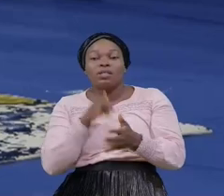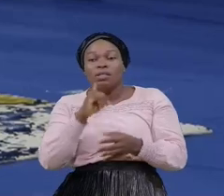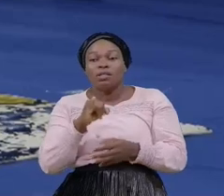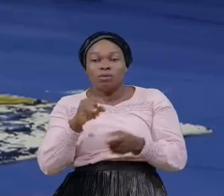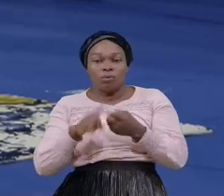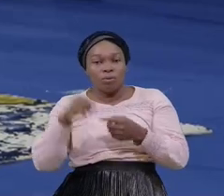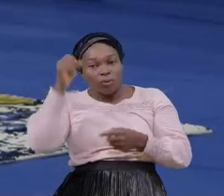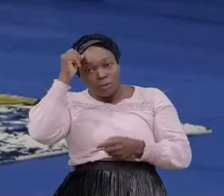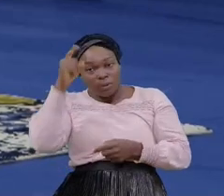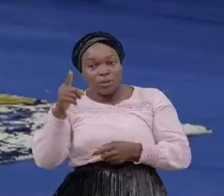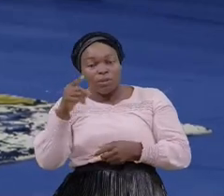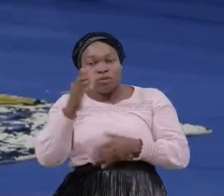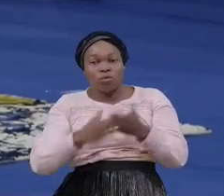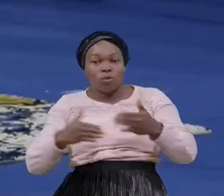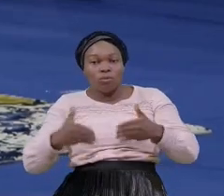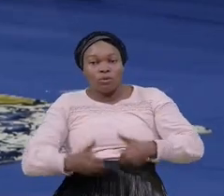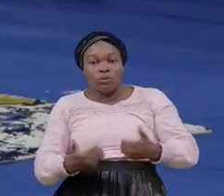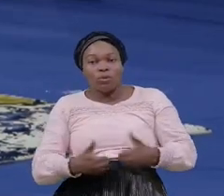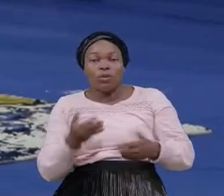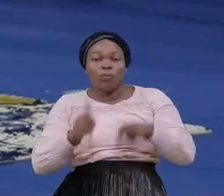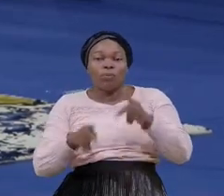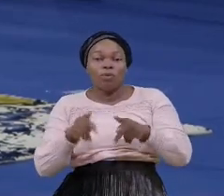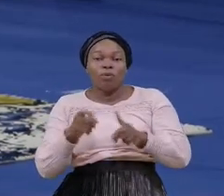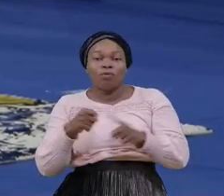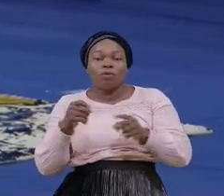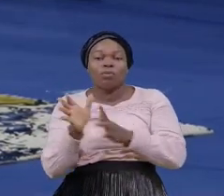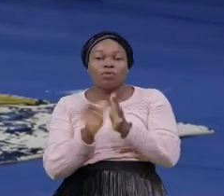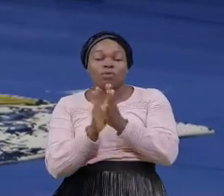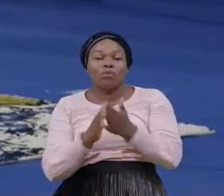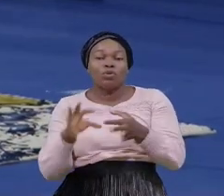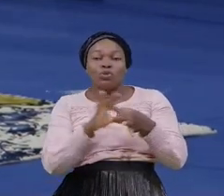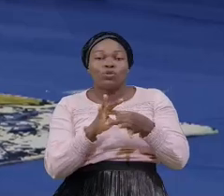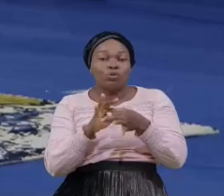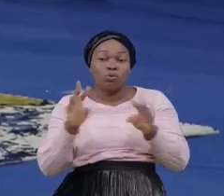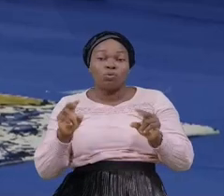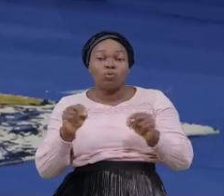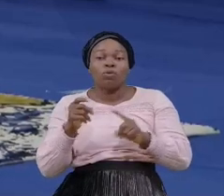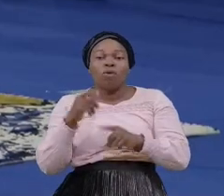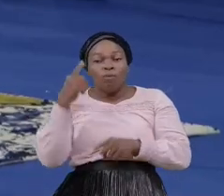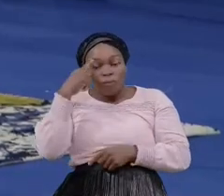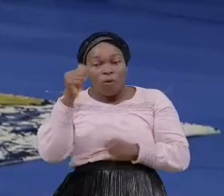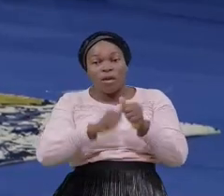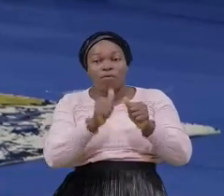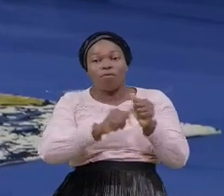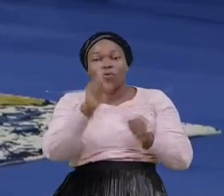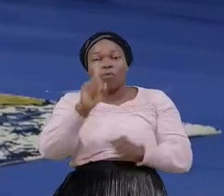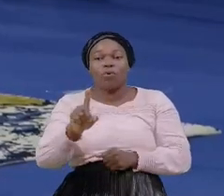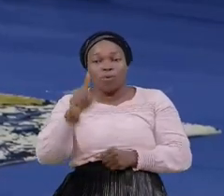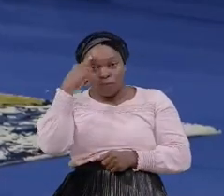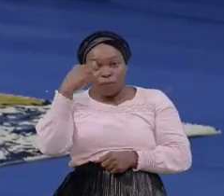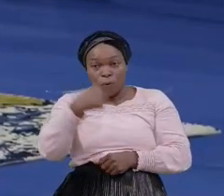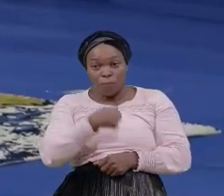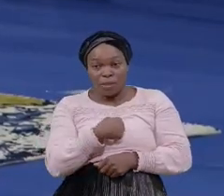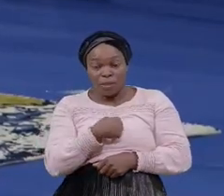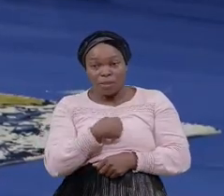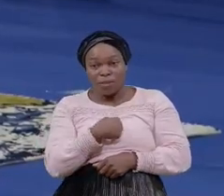les jeunes. Ils sont dans l'union des Écritures. Non, c'est pour tout le monde. C'est pour moi. C'est pour tout le